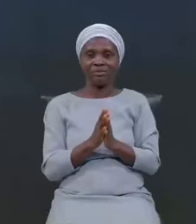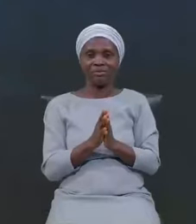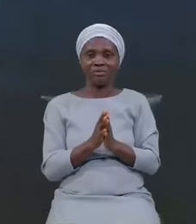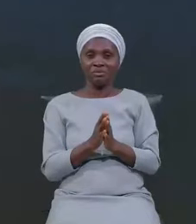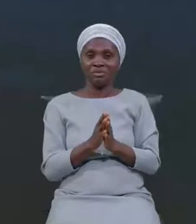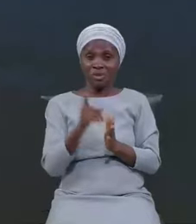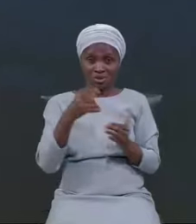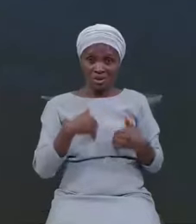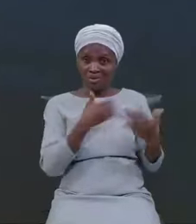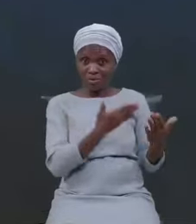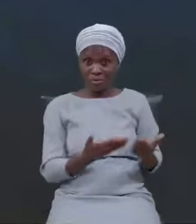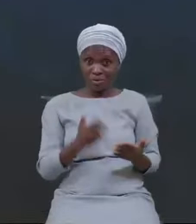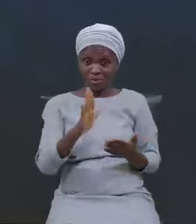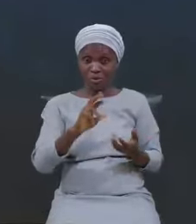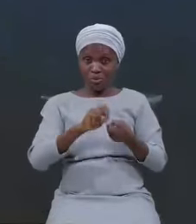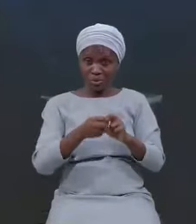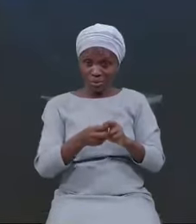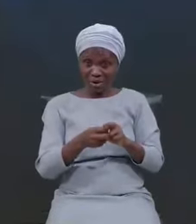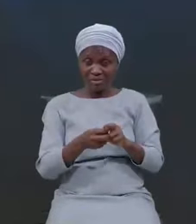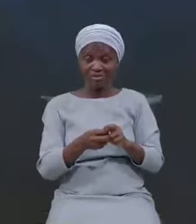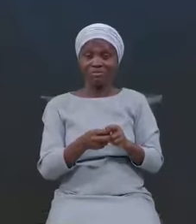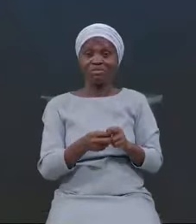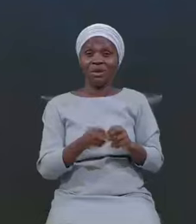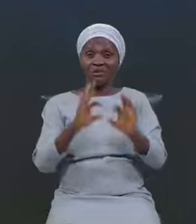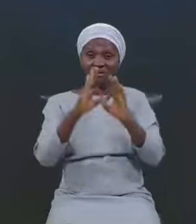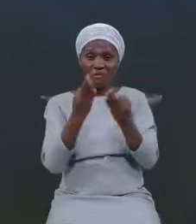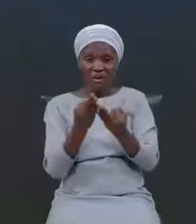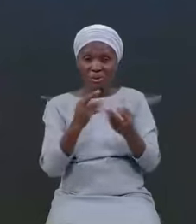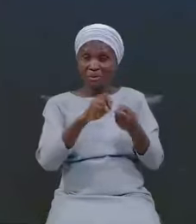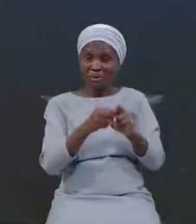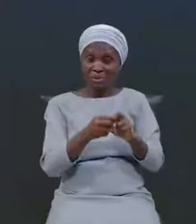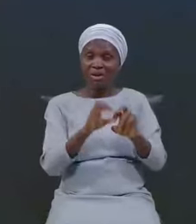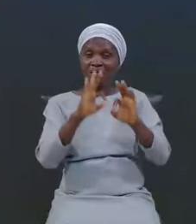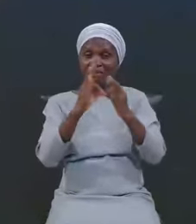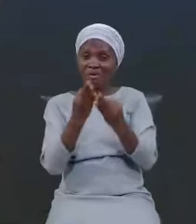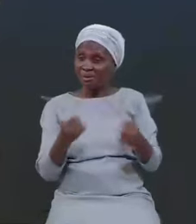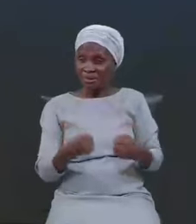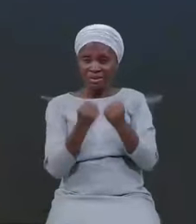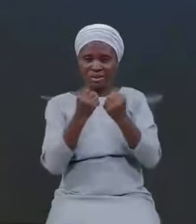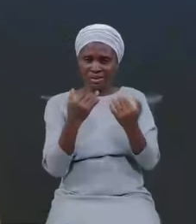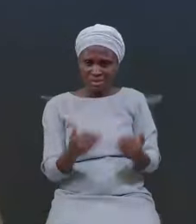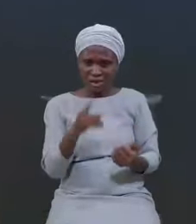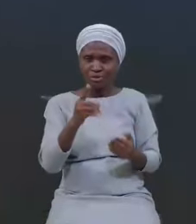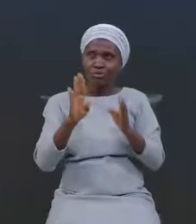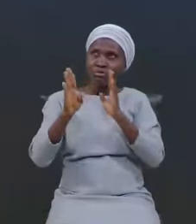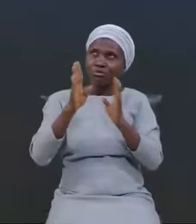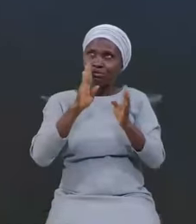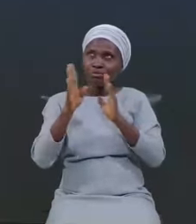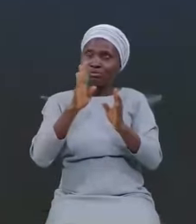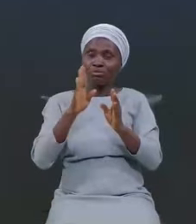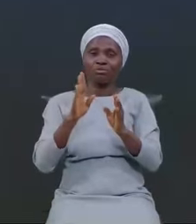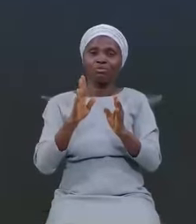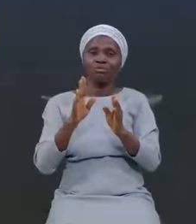Priez, parlez au Seigneur. Seigneur, je suis venu. Je ne partirai pas sans mon miracle.